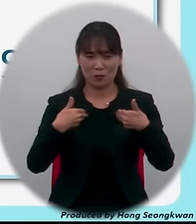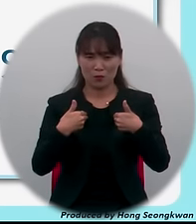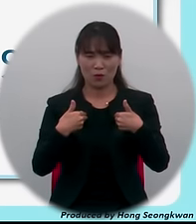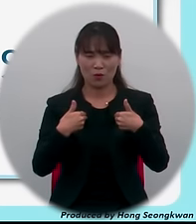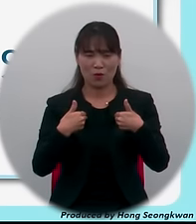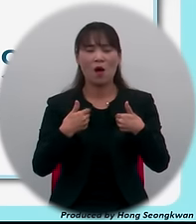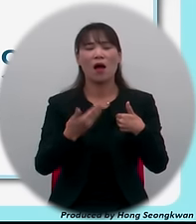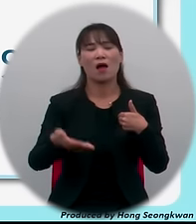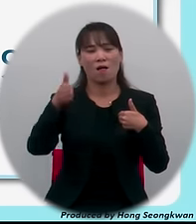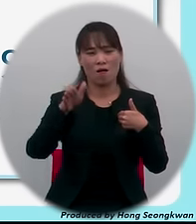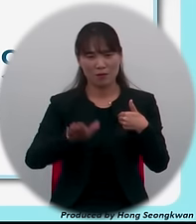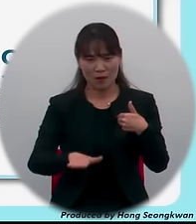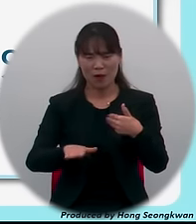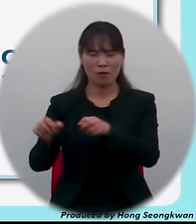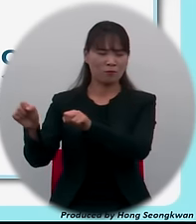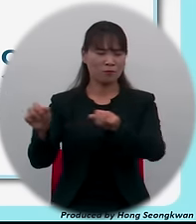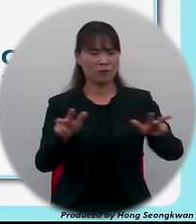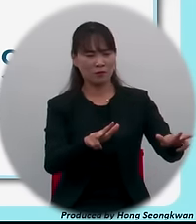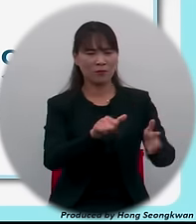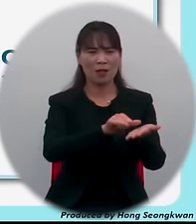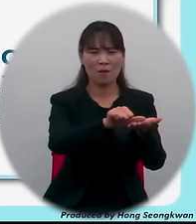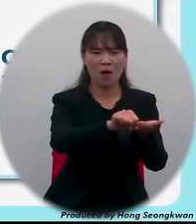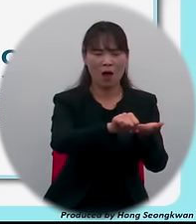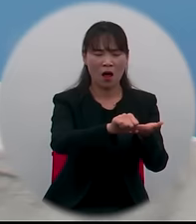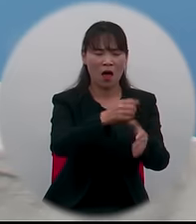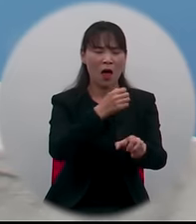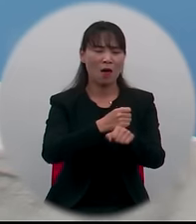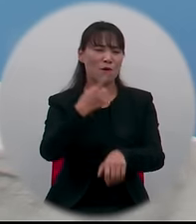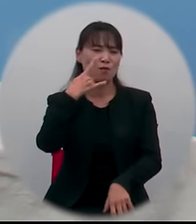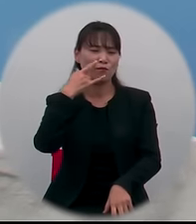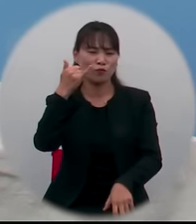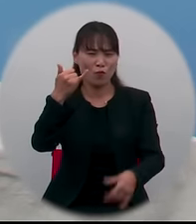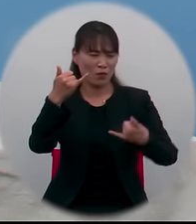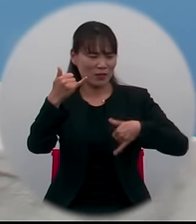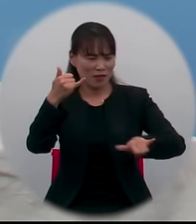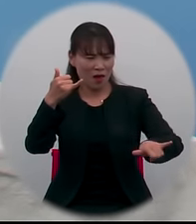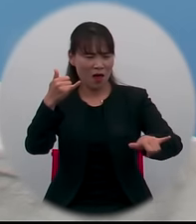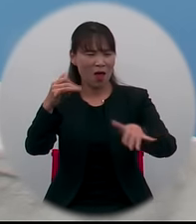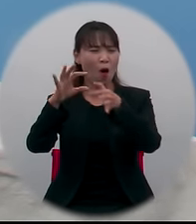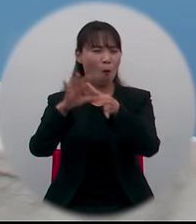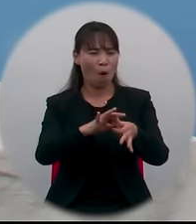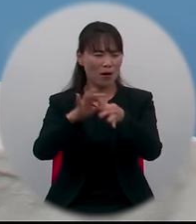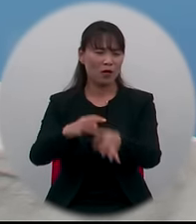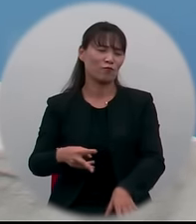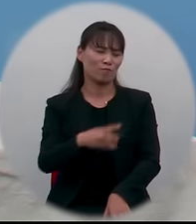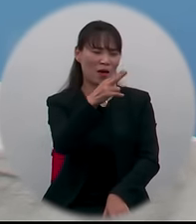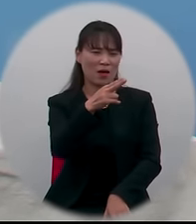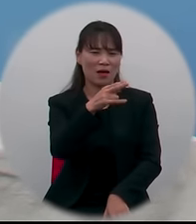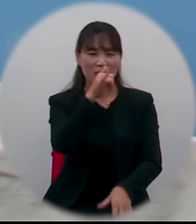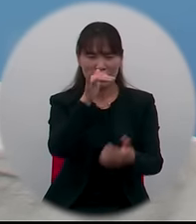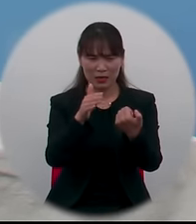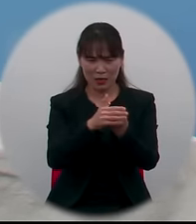없이 삭제입니다 그런데 바로 삭제하시면 부모 관계 자녀도 삭제 되실 수가 있어요 그래서 바로